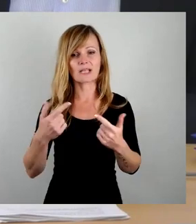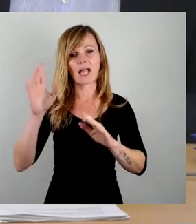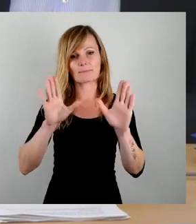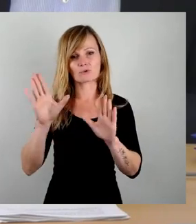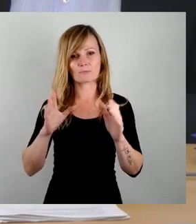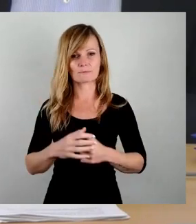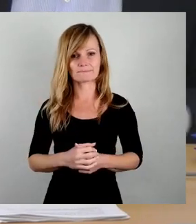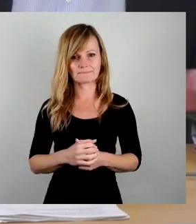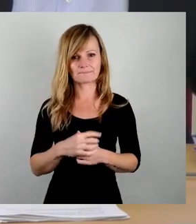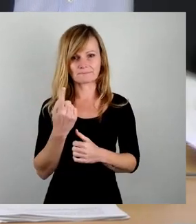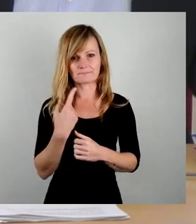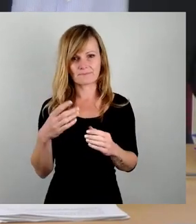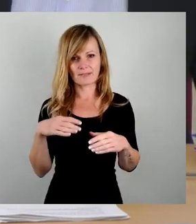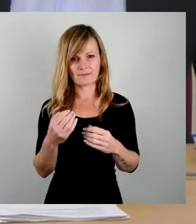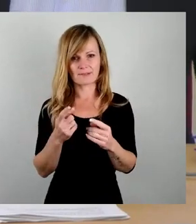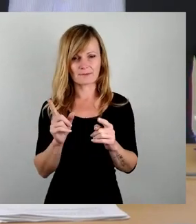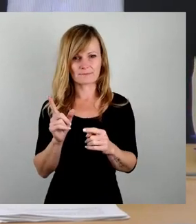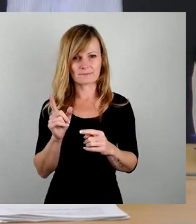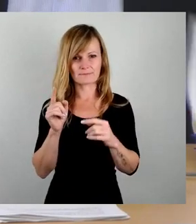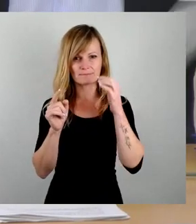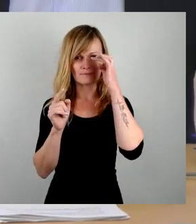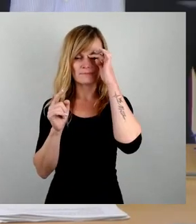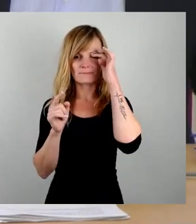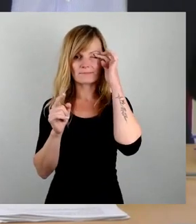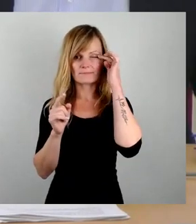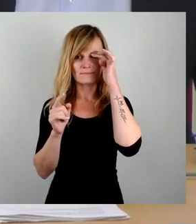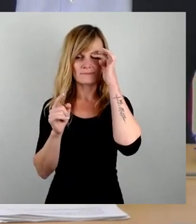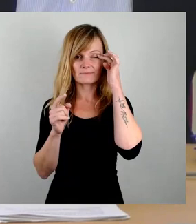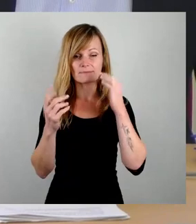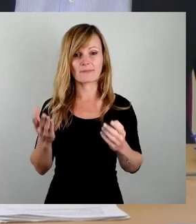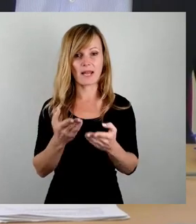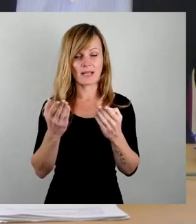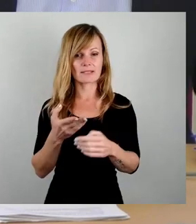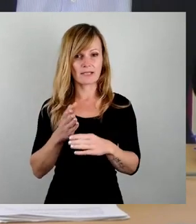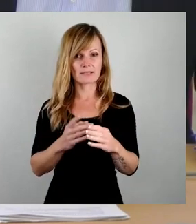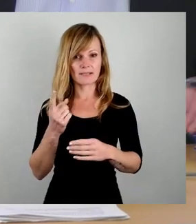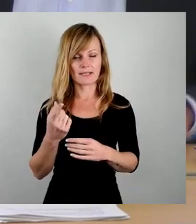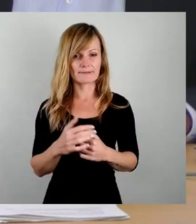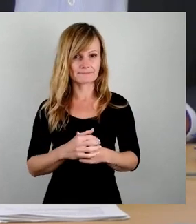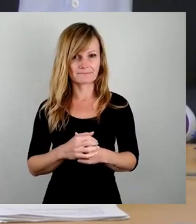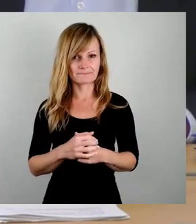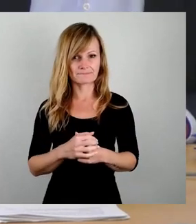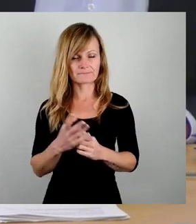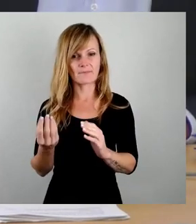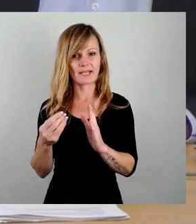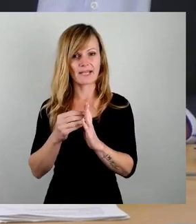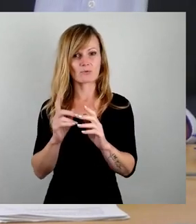vielleicht mal mit dem leichteren Teil noch. Ich würde zunächst den